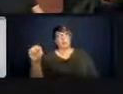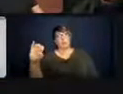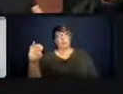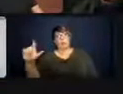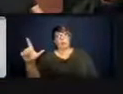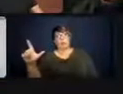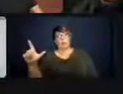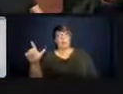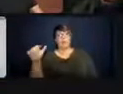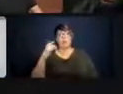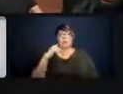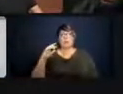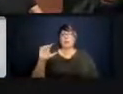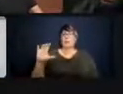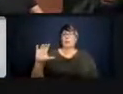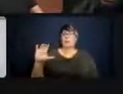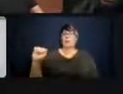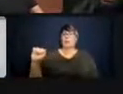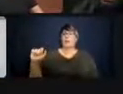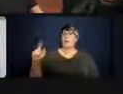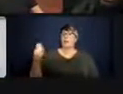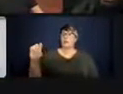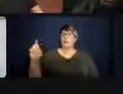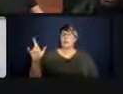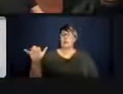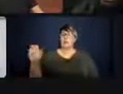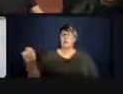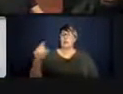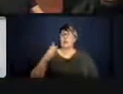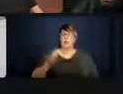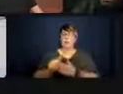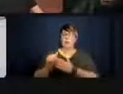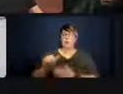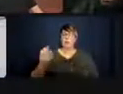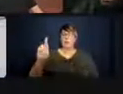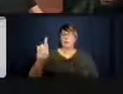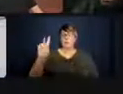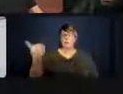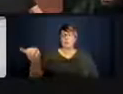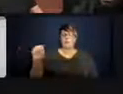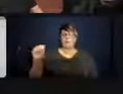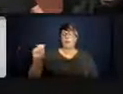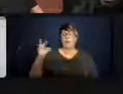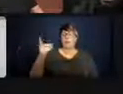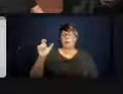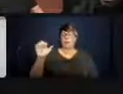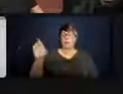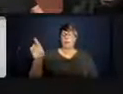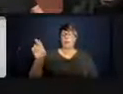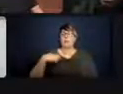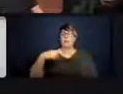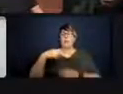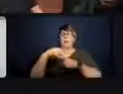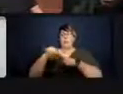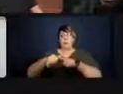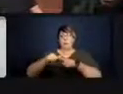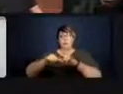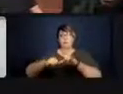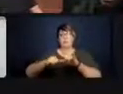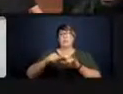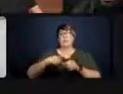ningependa kuzungumzia swala hili la shule za kati na kuzungumzia njia